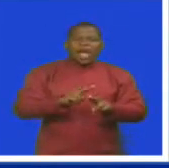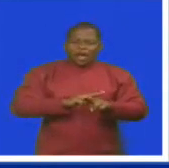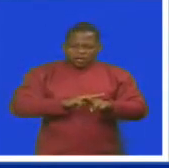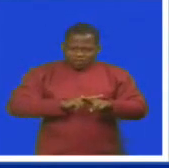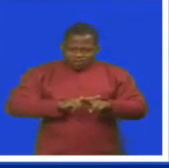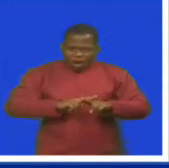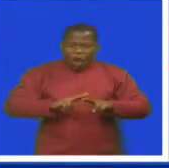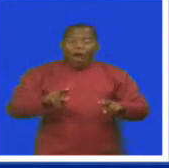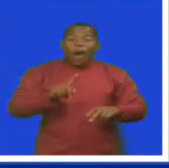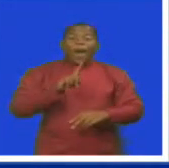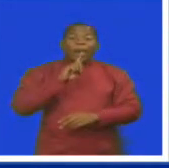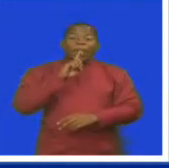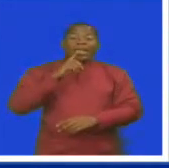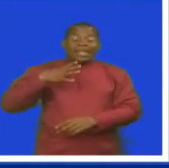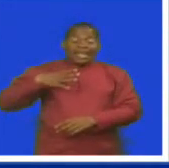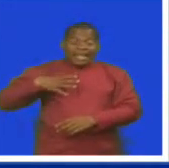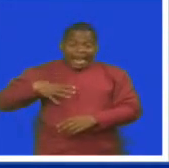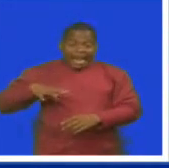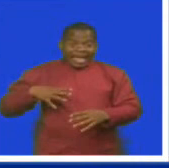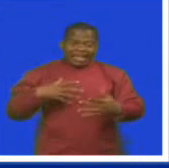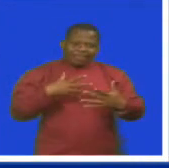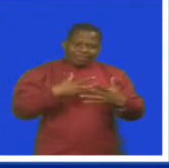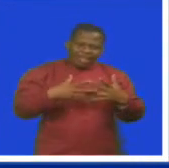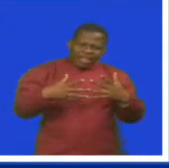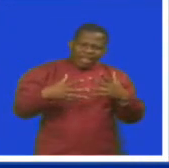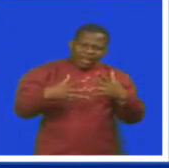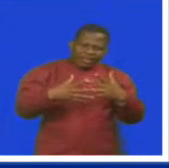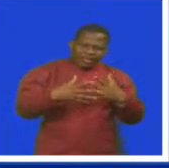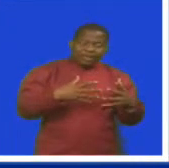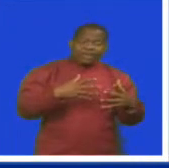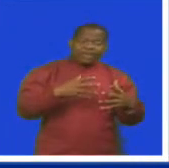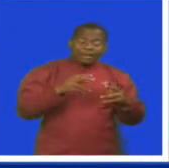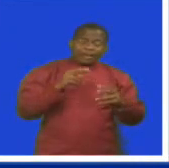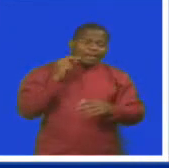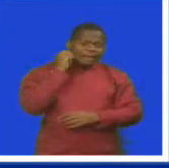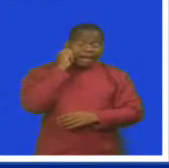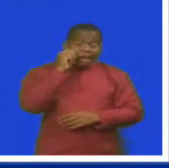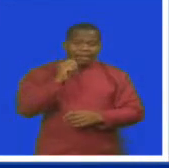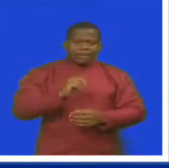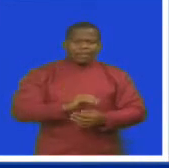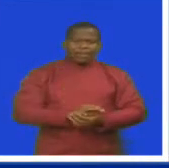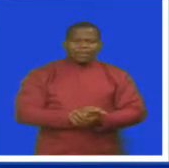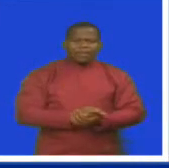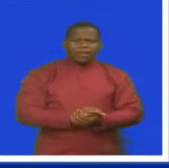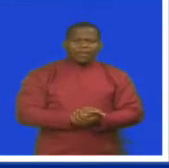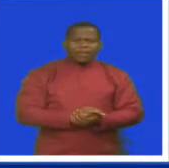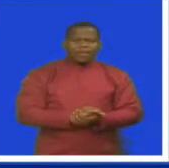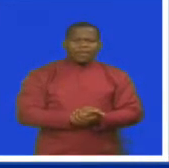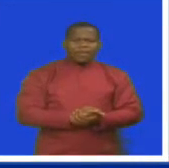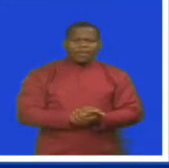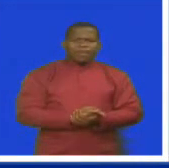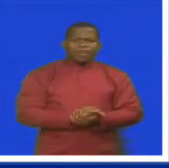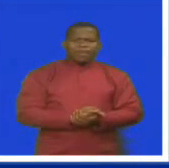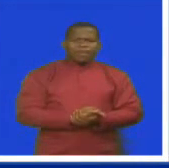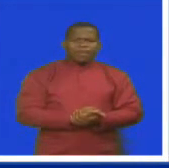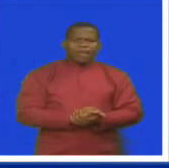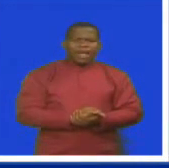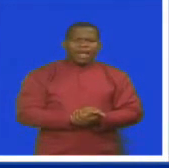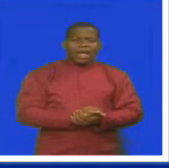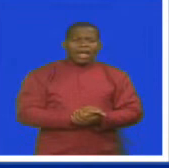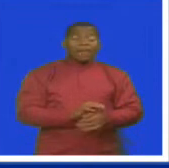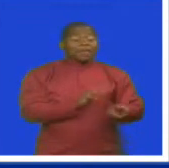kuko lesibuka ukuthi nako sekuyangena sisebenta la sisebenta khona